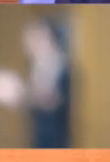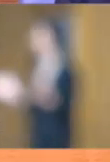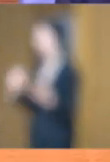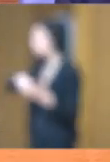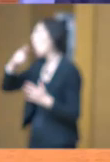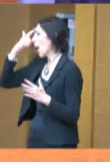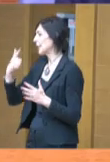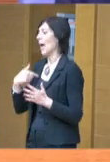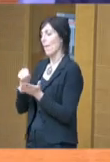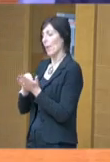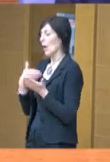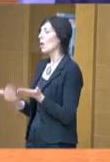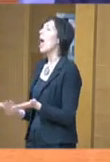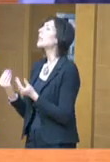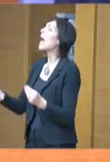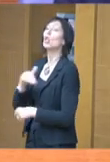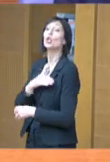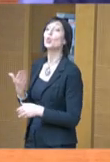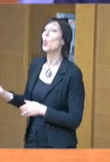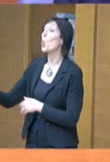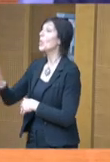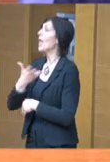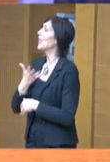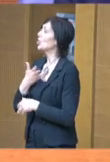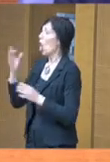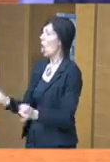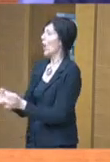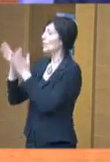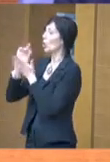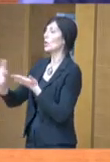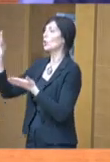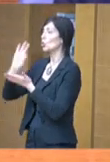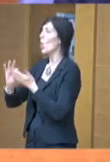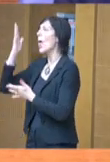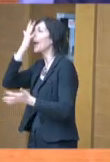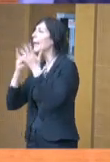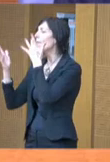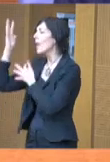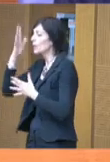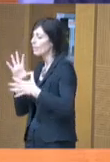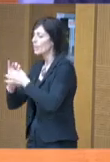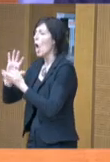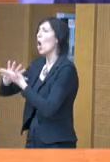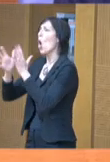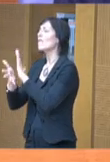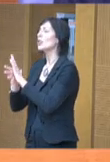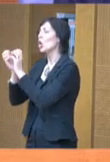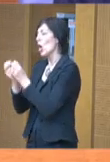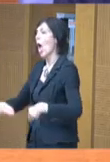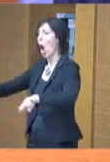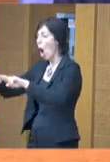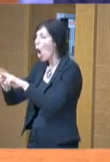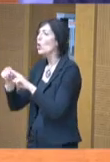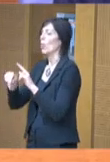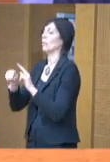i tanti studenti che sicuramente hanno avuto l'occasione a scuola di fare delle riflessioni, come sappiamo la Convenzione ONU è